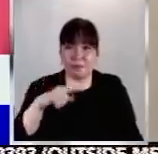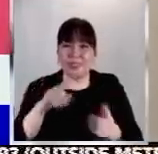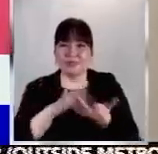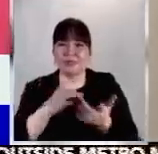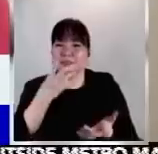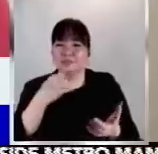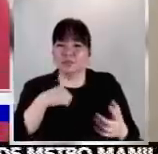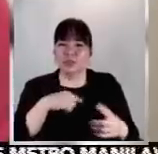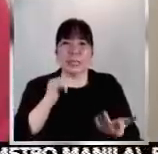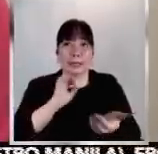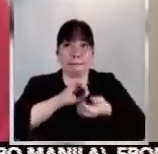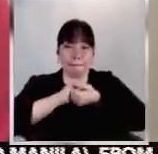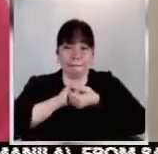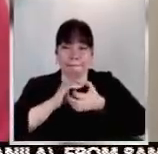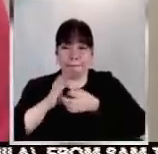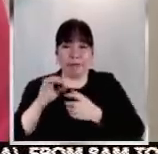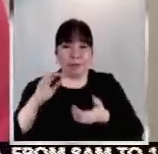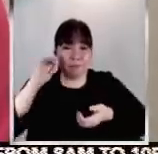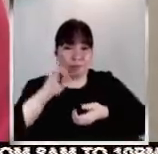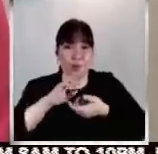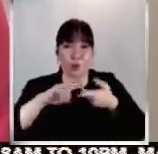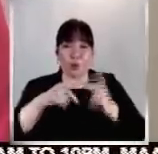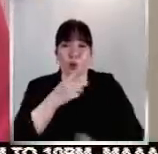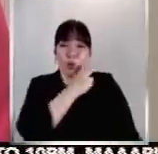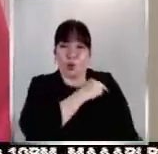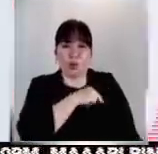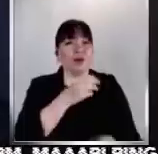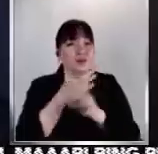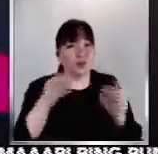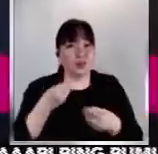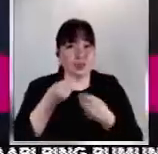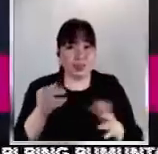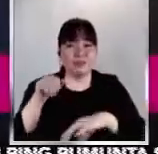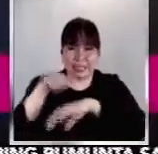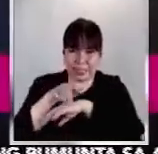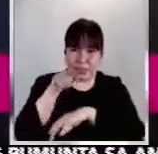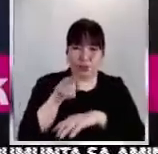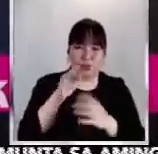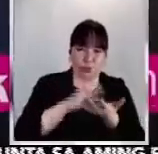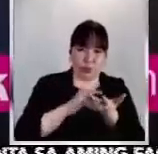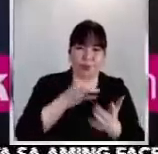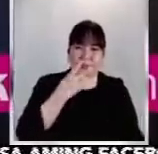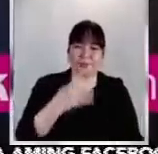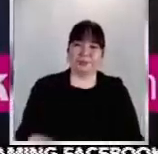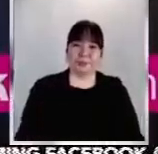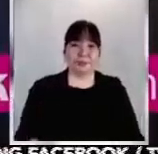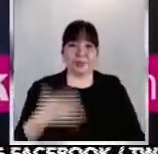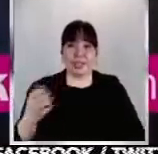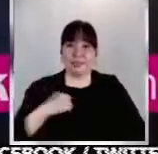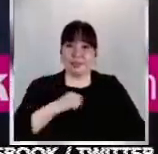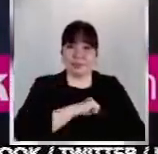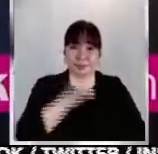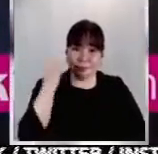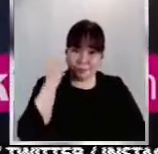partner hospitals. Libre niyong makukuha ito at ipapadala ang gamot sa inyo. Si Senator Kiko Pangilinan ang hikayat ng mga doktor